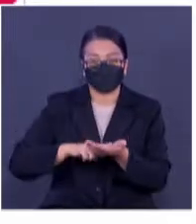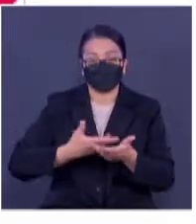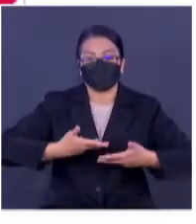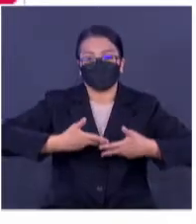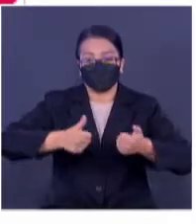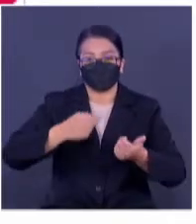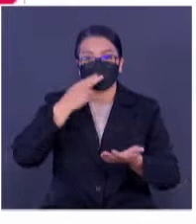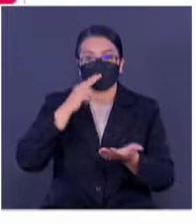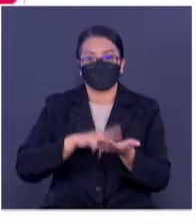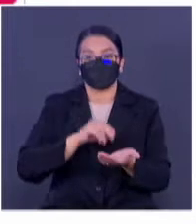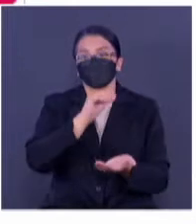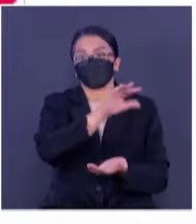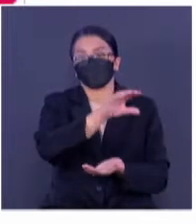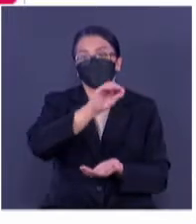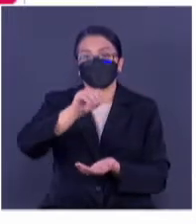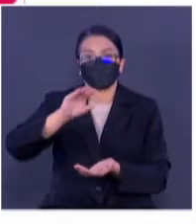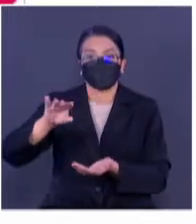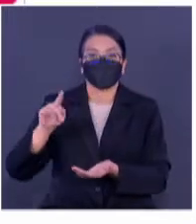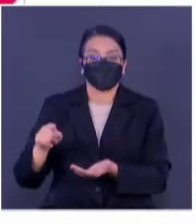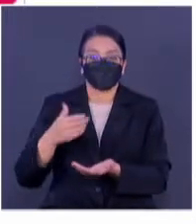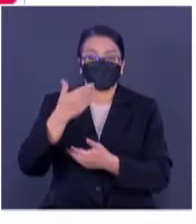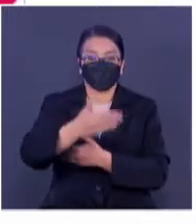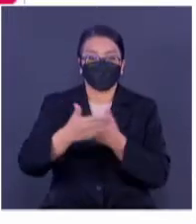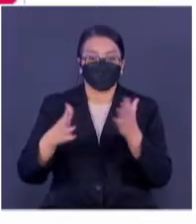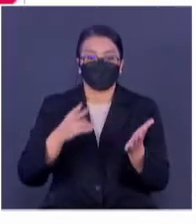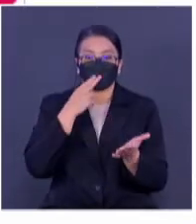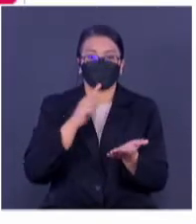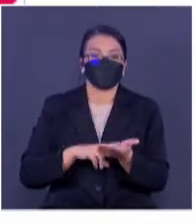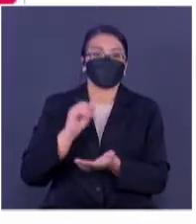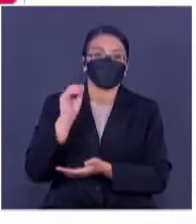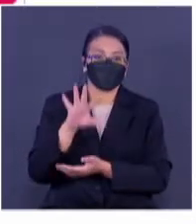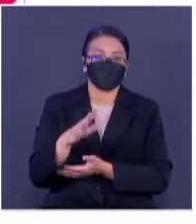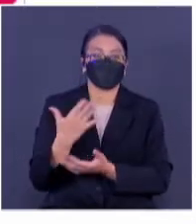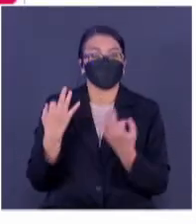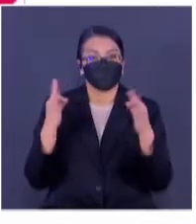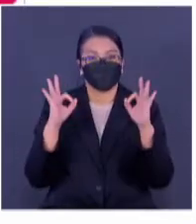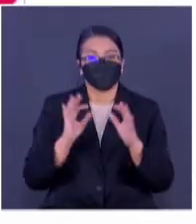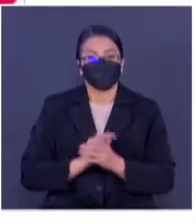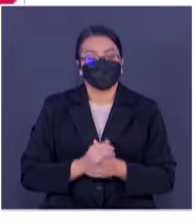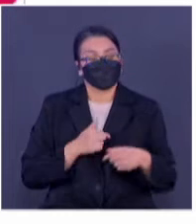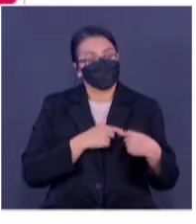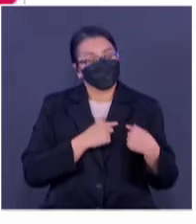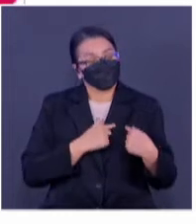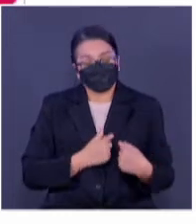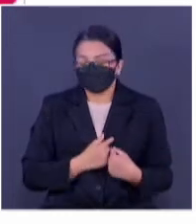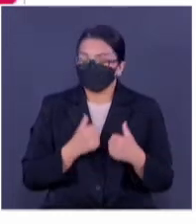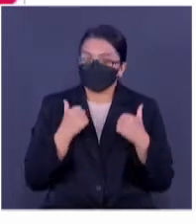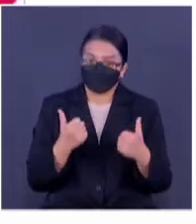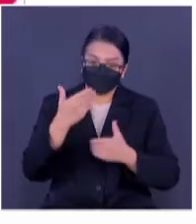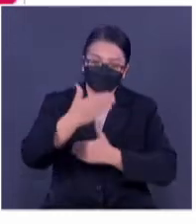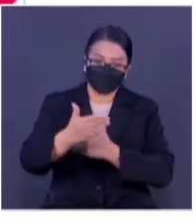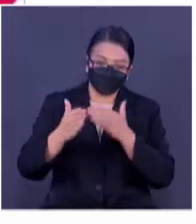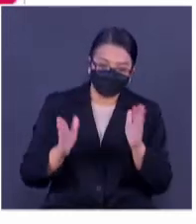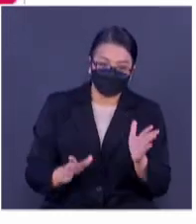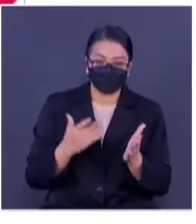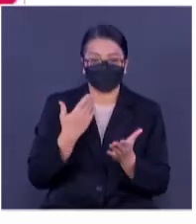ที่เอื้อเฟื้อการจัดส่งแฮปปี้บ็อกซ์กล่องปันด้วยใจโดยที่ทางไปรษณีย์ไทยโอ้โหน้ำใจมากๆล้นเหลือฮะ